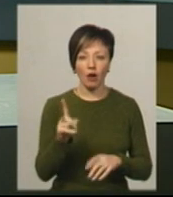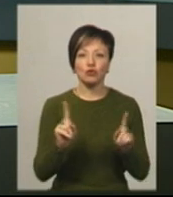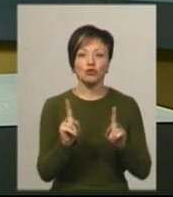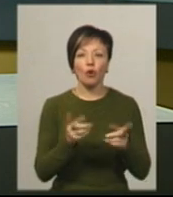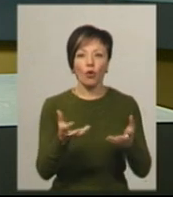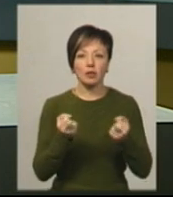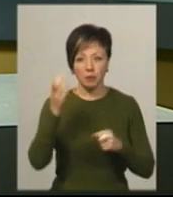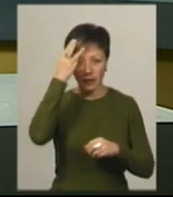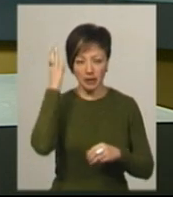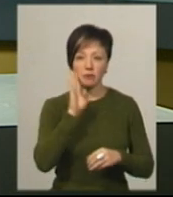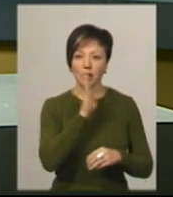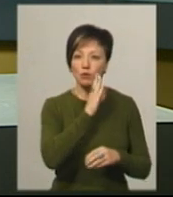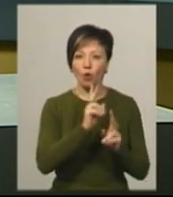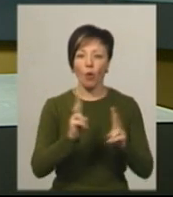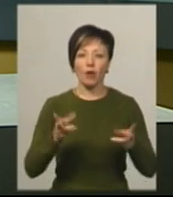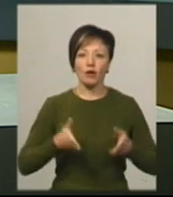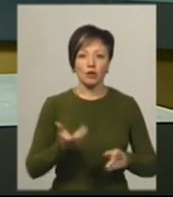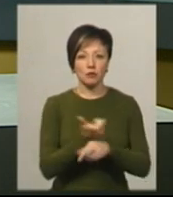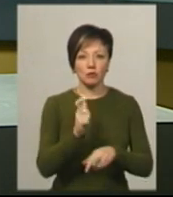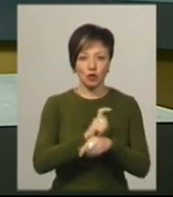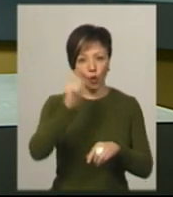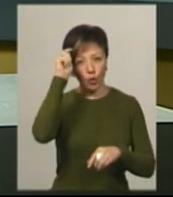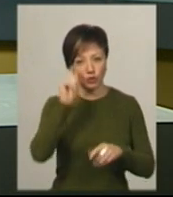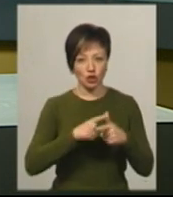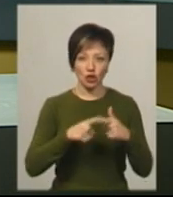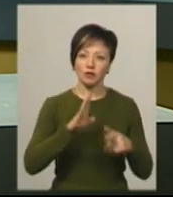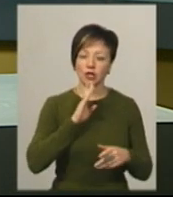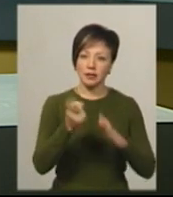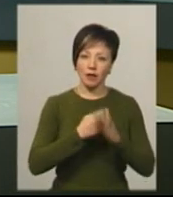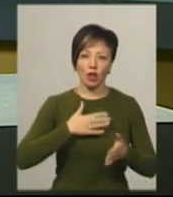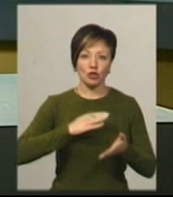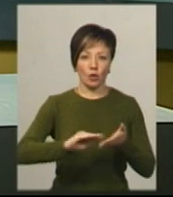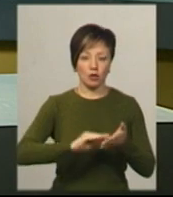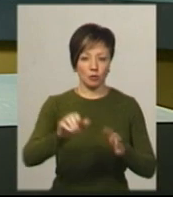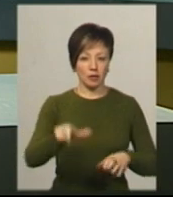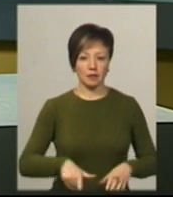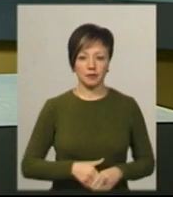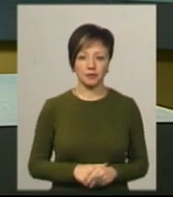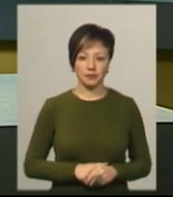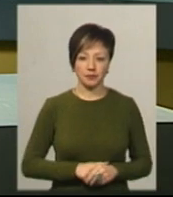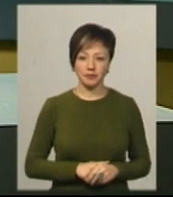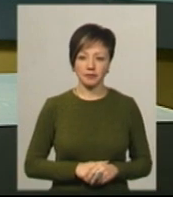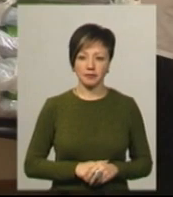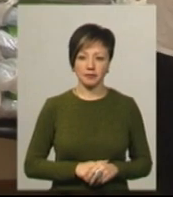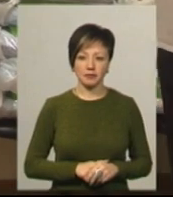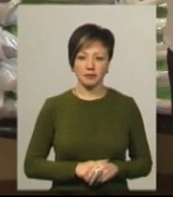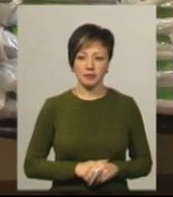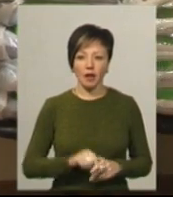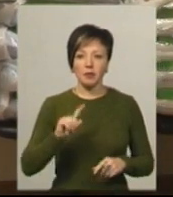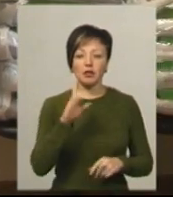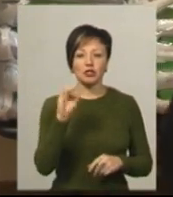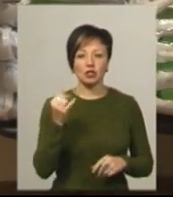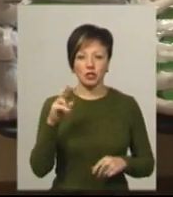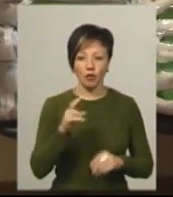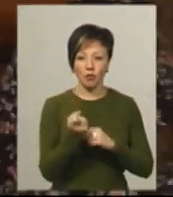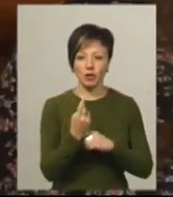саме отримали хмельницькі матусі, кого народилося більше, хлопчиків чи дівчаток, дізнавалась моя колега Леся Боровець. 1 січня